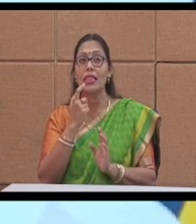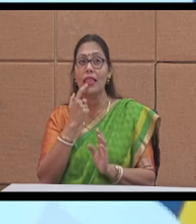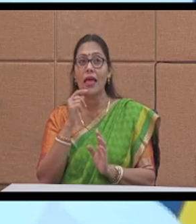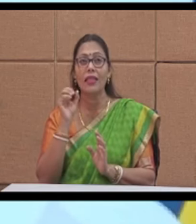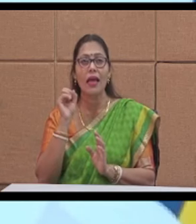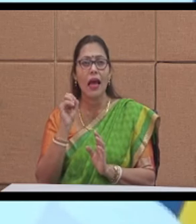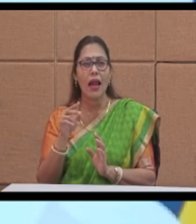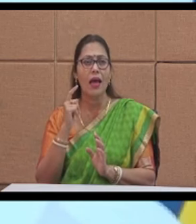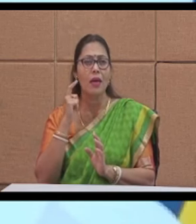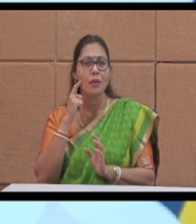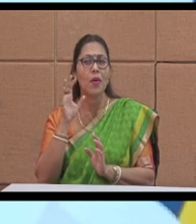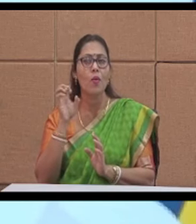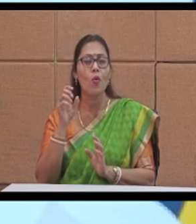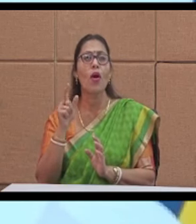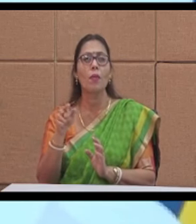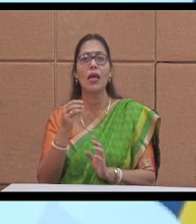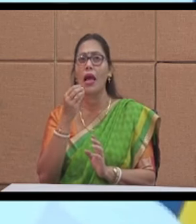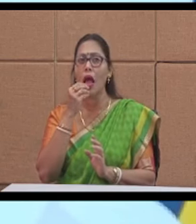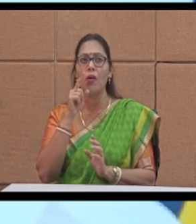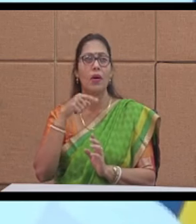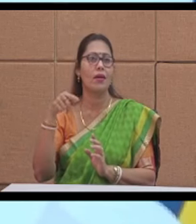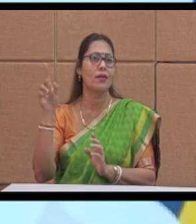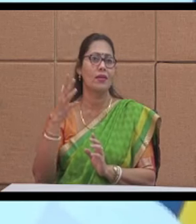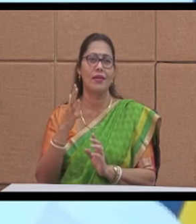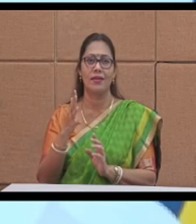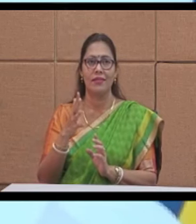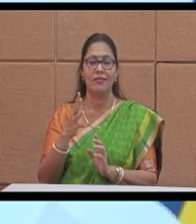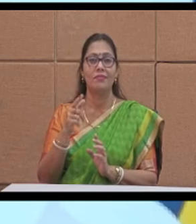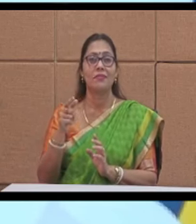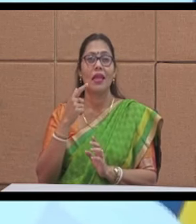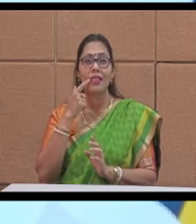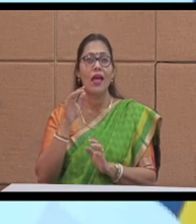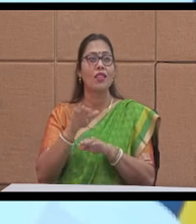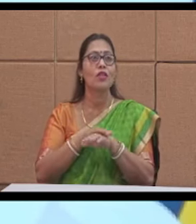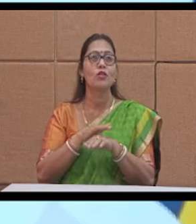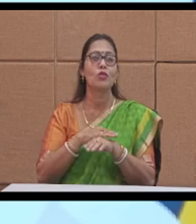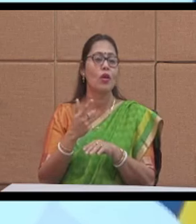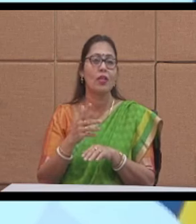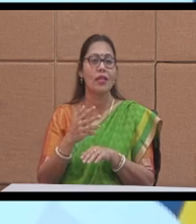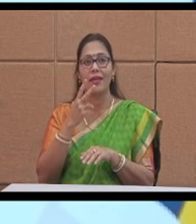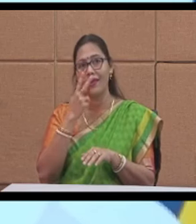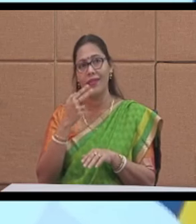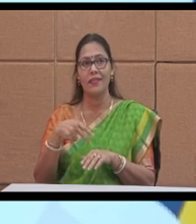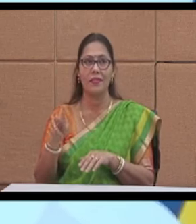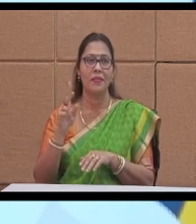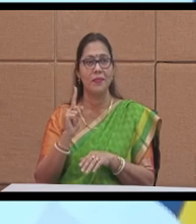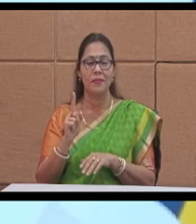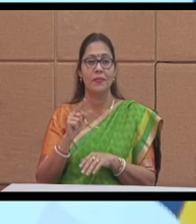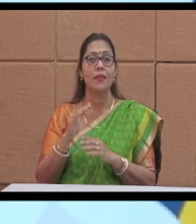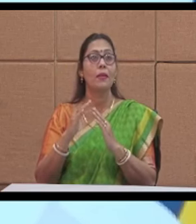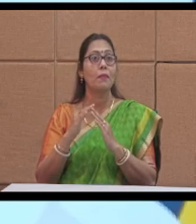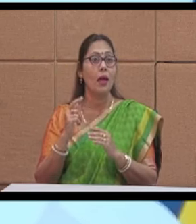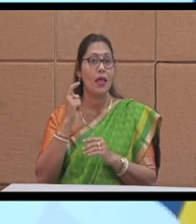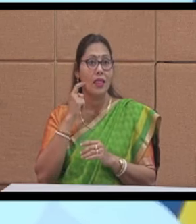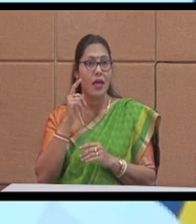দুজনের দাঁত দেখে বুঝবে যে দাঁত ঠিক আছে না কোথাও কোন গন্ডগোল হয়েছে যদি